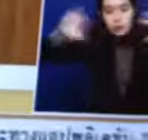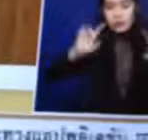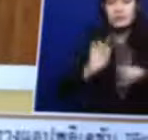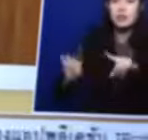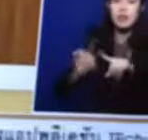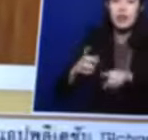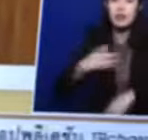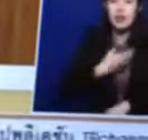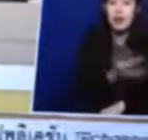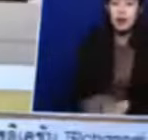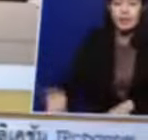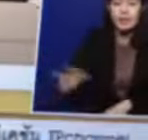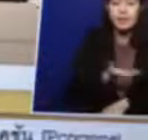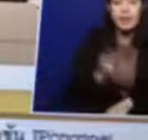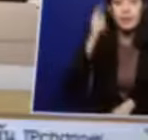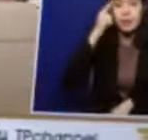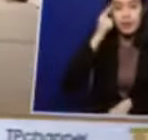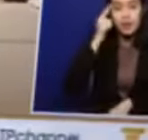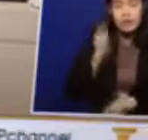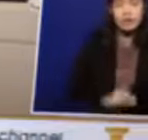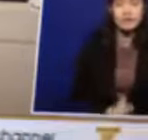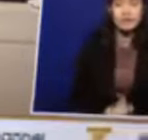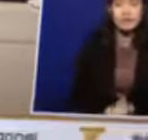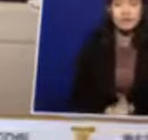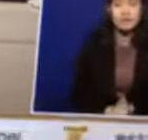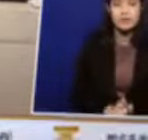คิดเชื้อคงต่อครับ